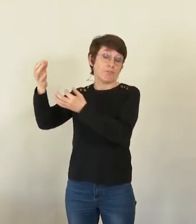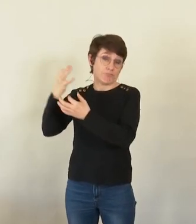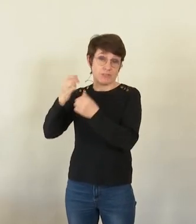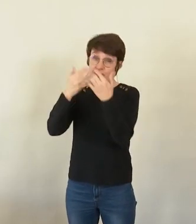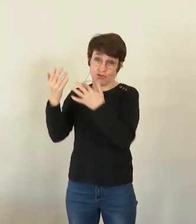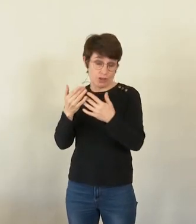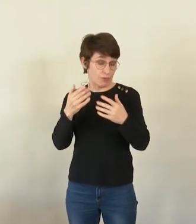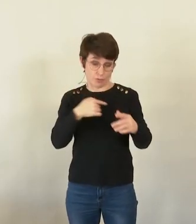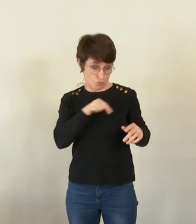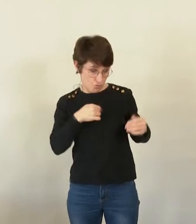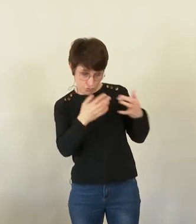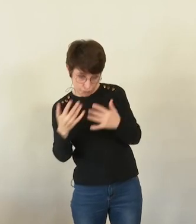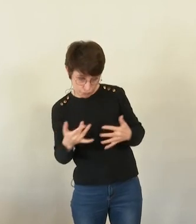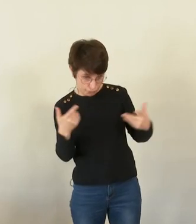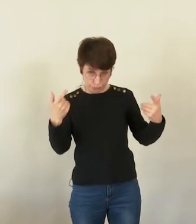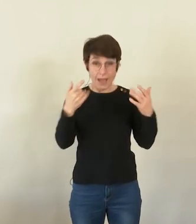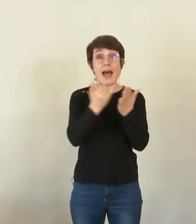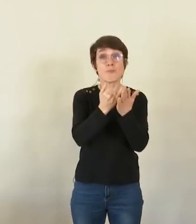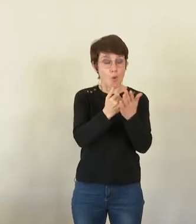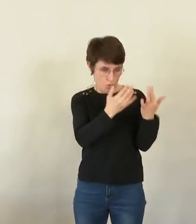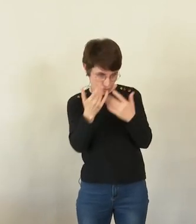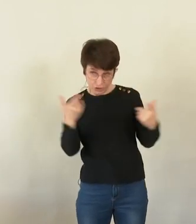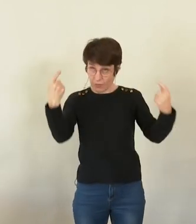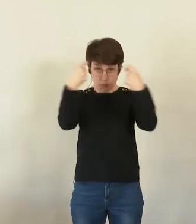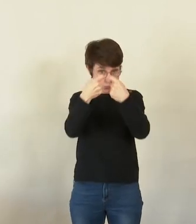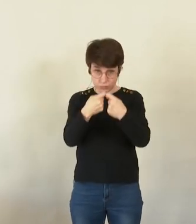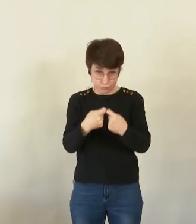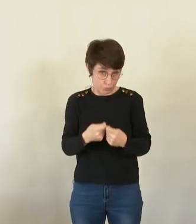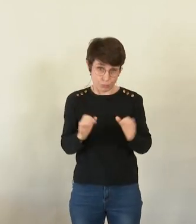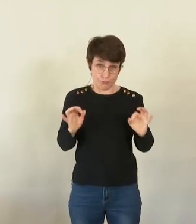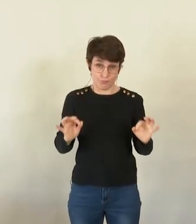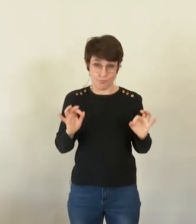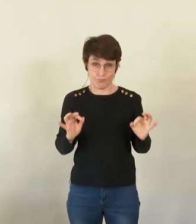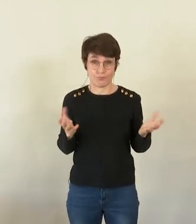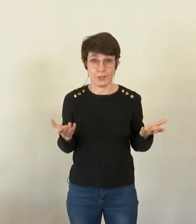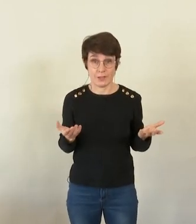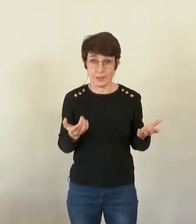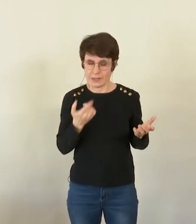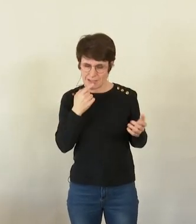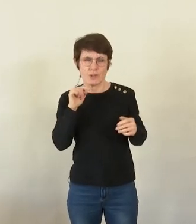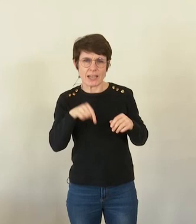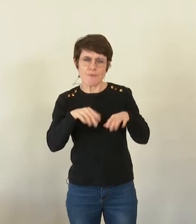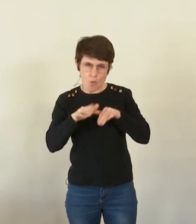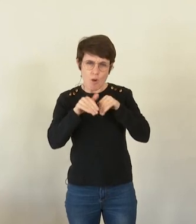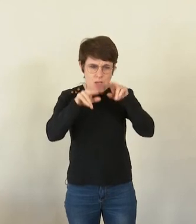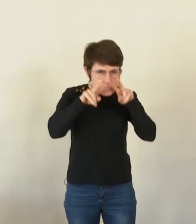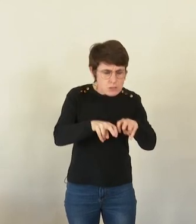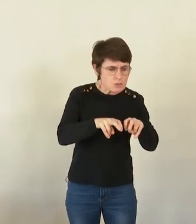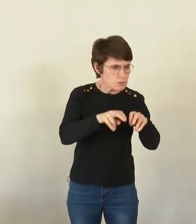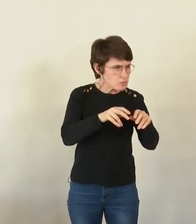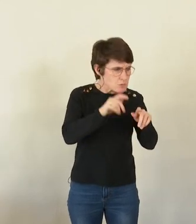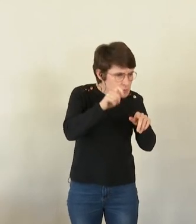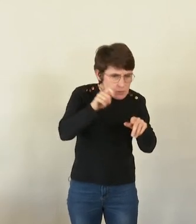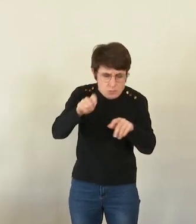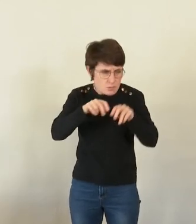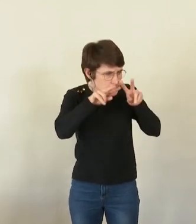les les chiffres qui peuvent venir des impôts et je pense qu'il y a encore un travail euh pour documenter euh exactement ces chiffres